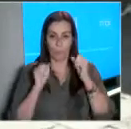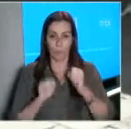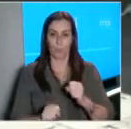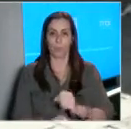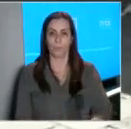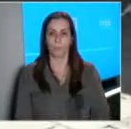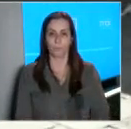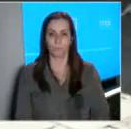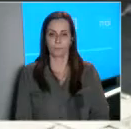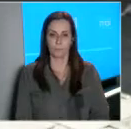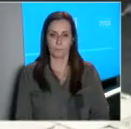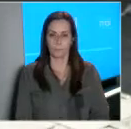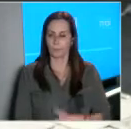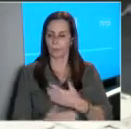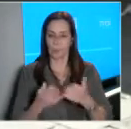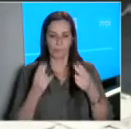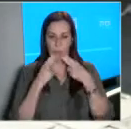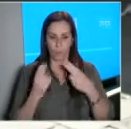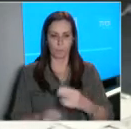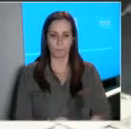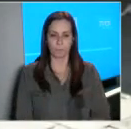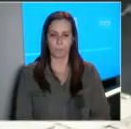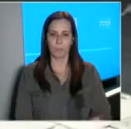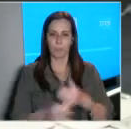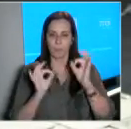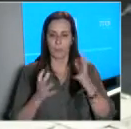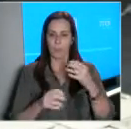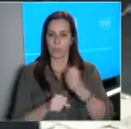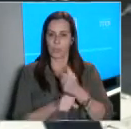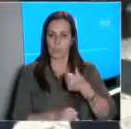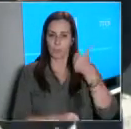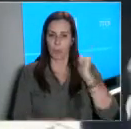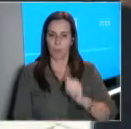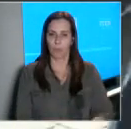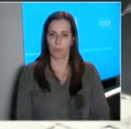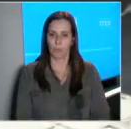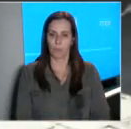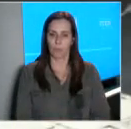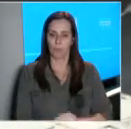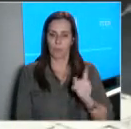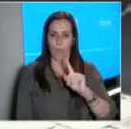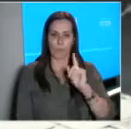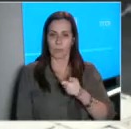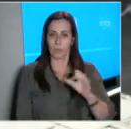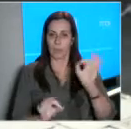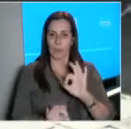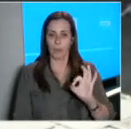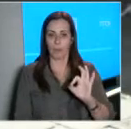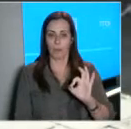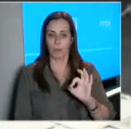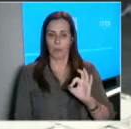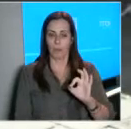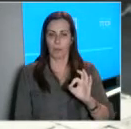פתרון קסם? בטוח, אין שום קסם. במיוחד מה שהוא עשה אתמול. הוא לא היה צריך בכלל להעלות את